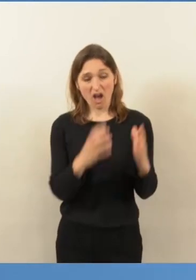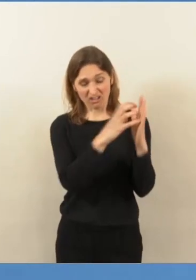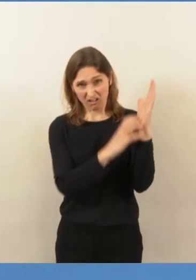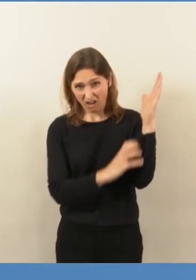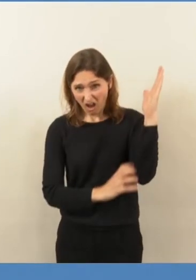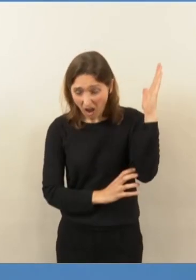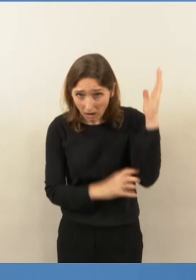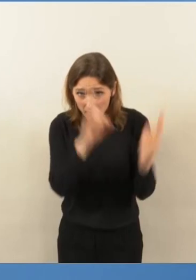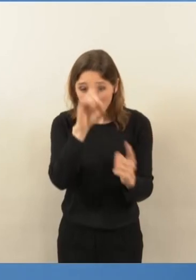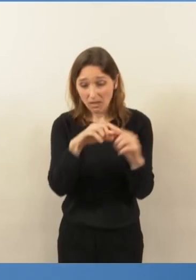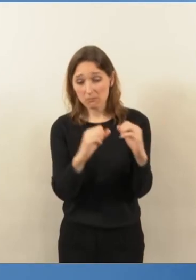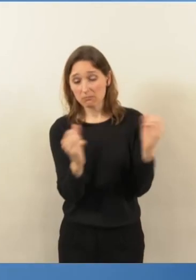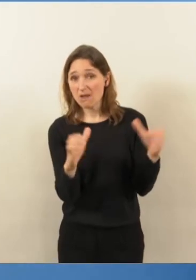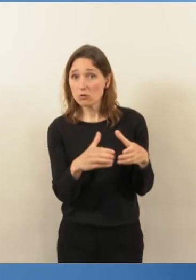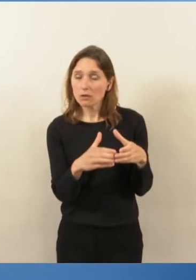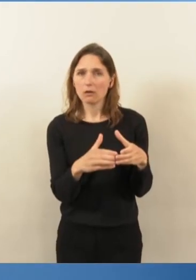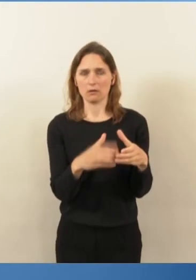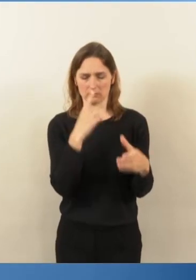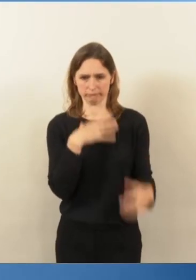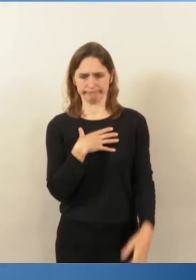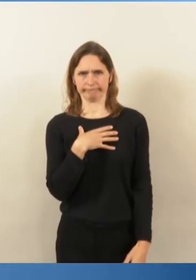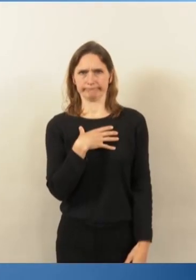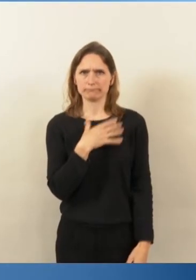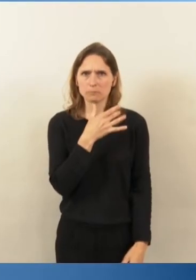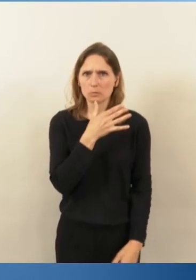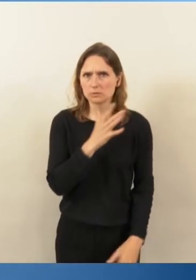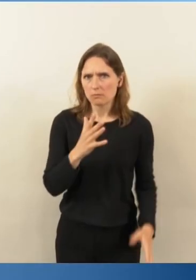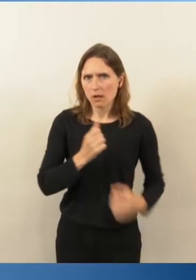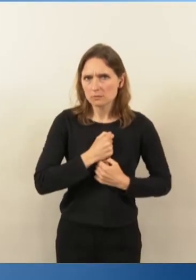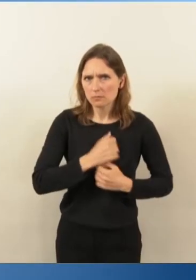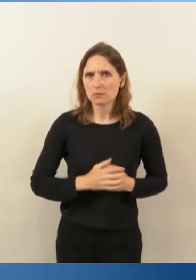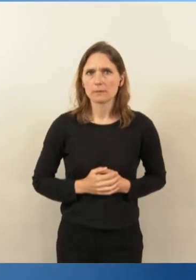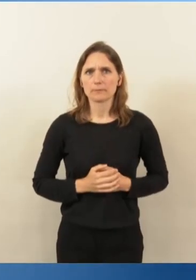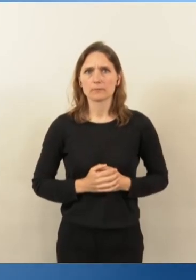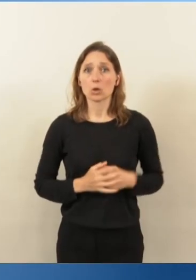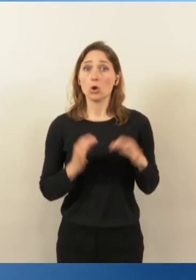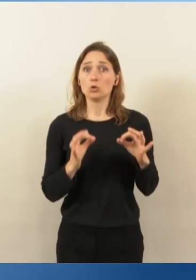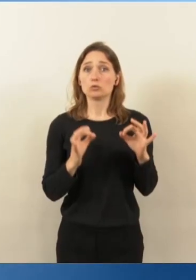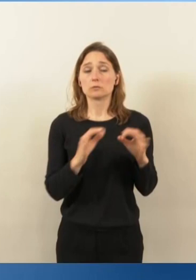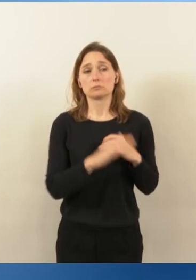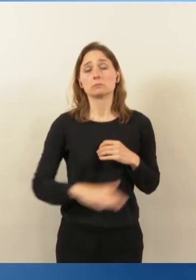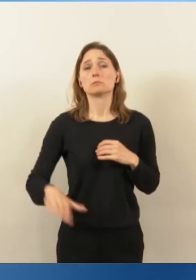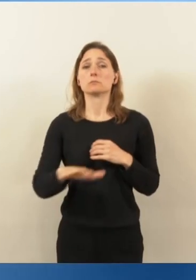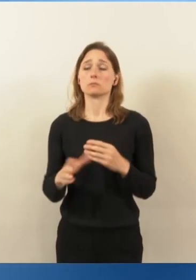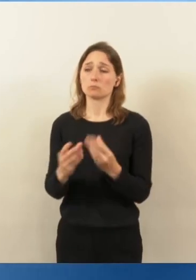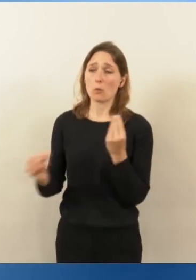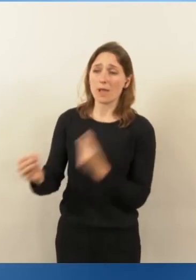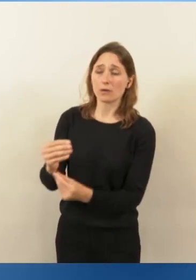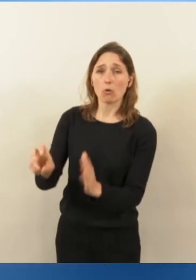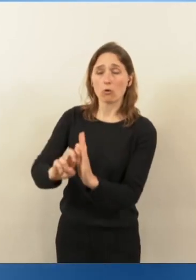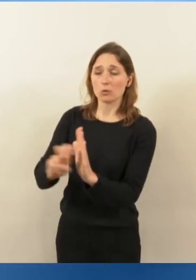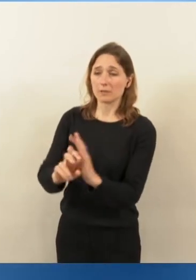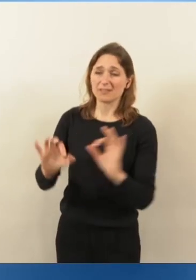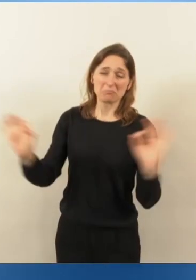choquant de Hurtan le bon sens et je dois dire au Grenoble que cette sorte de série Netflix